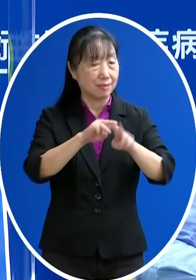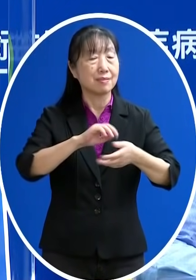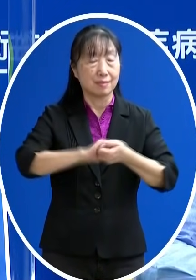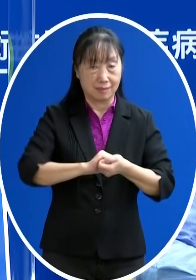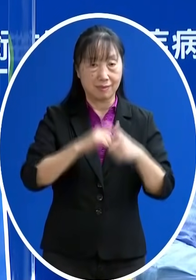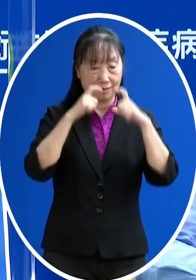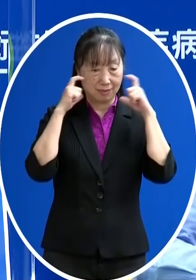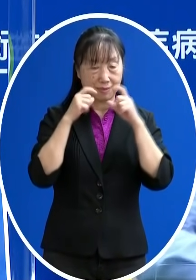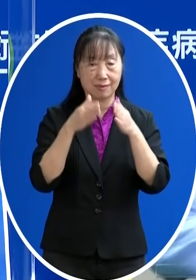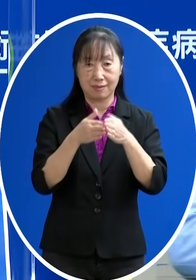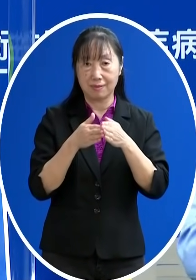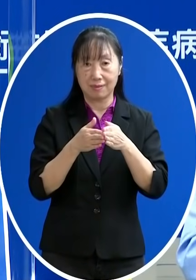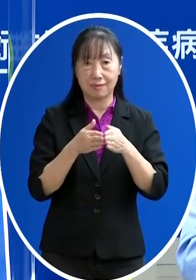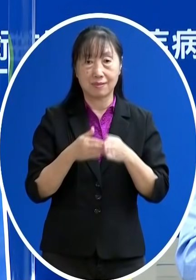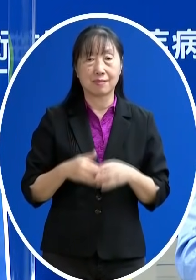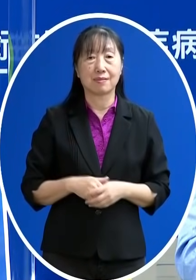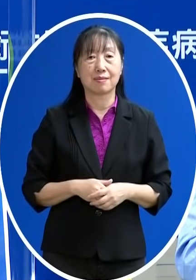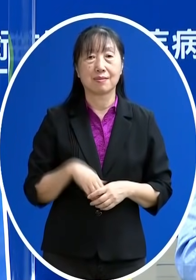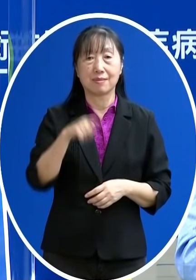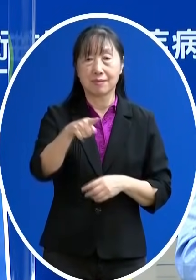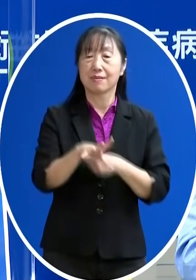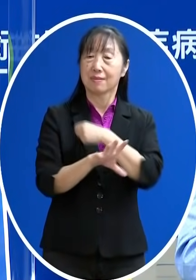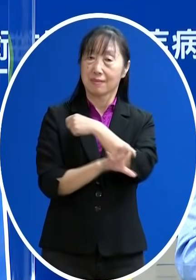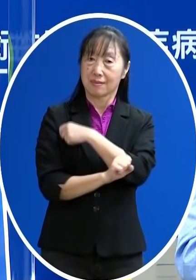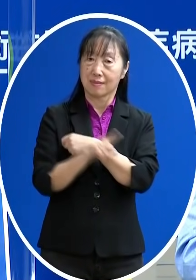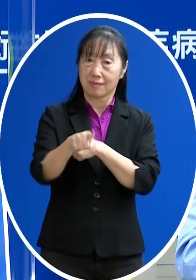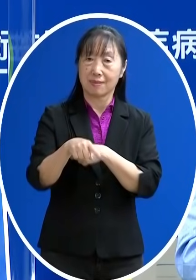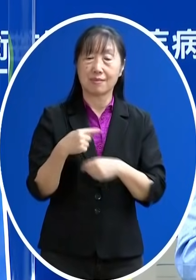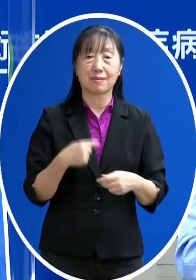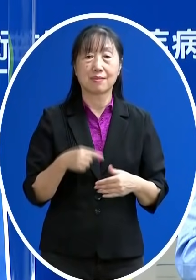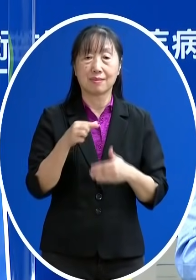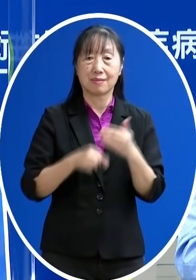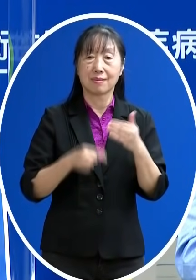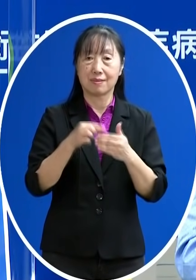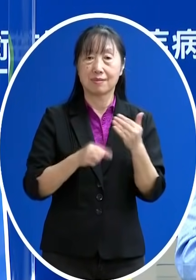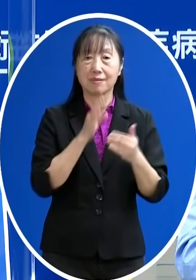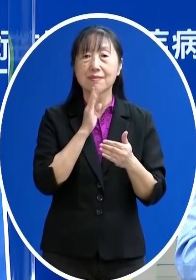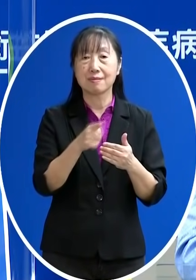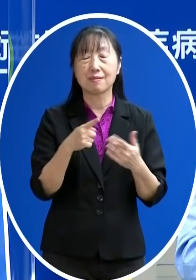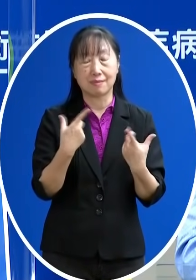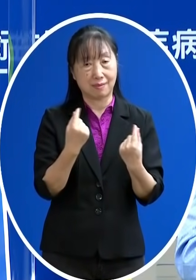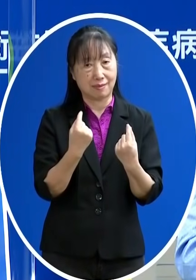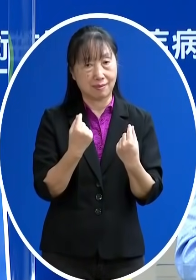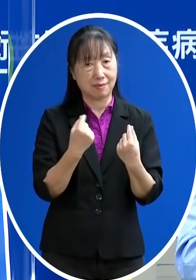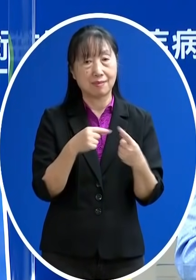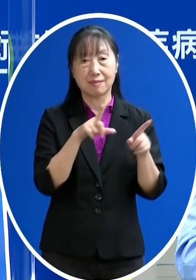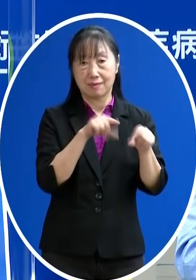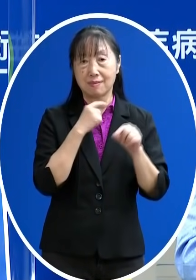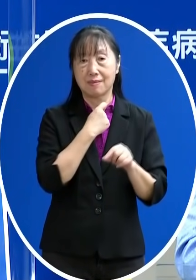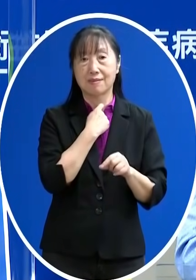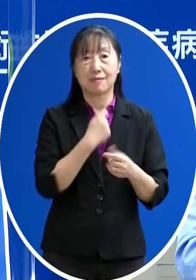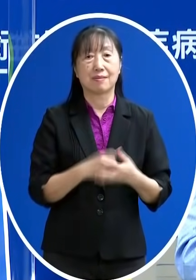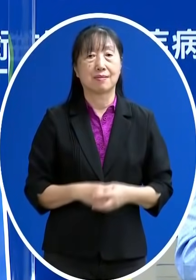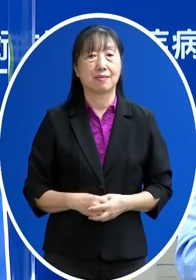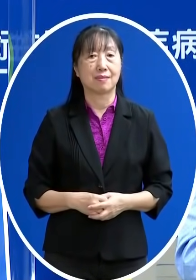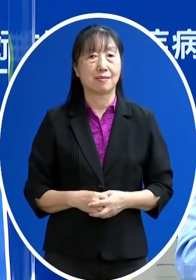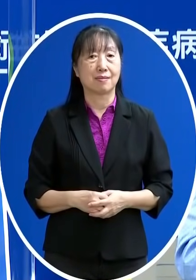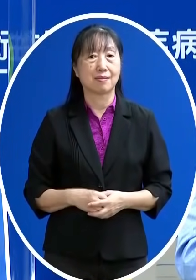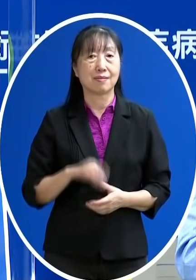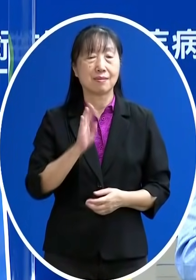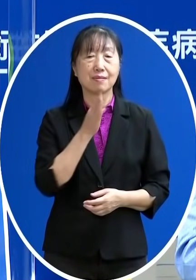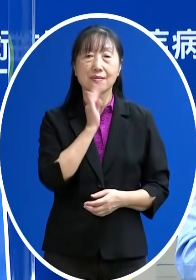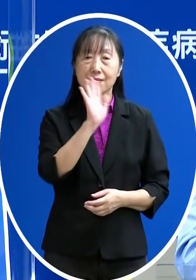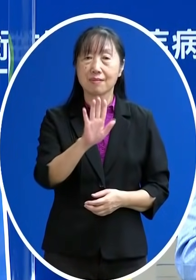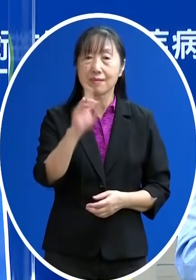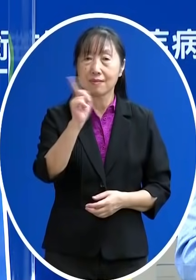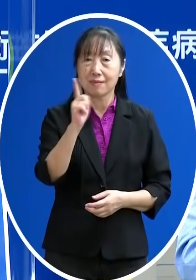罩，好，这样的一个哈基本的哈，对一个基本的要求是还在的。好，那可是呢，在有一些例